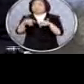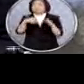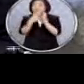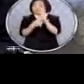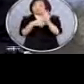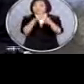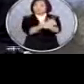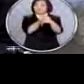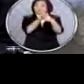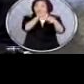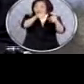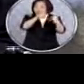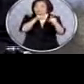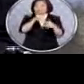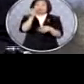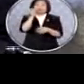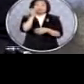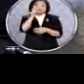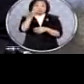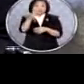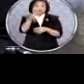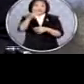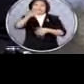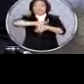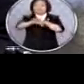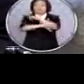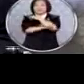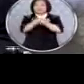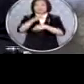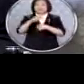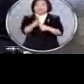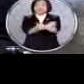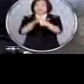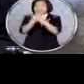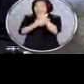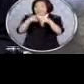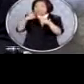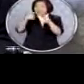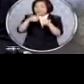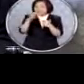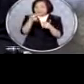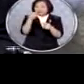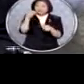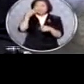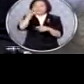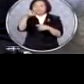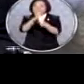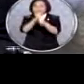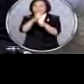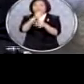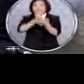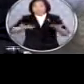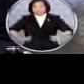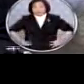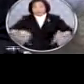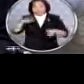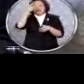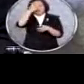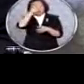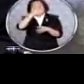我们两次提高基本工资，而且推动劳保年金，让老年的劳工能够拿到月退而不是一次